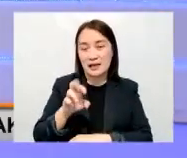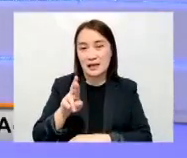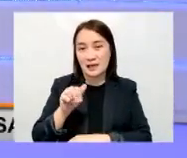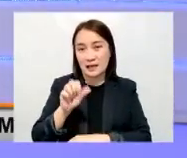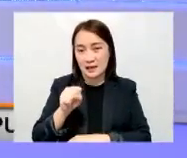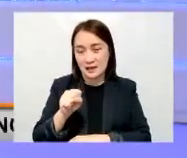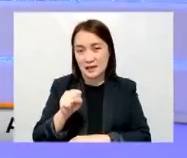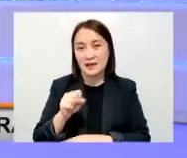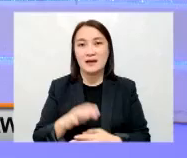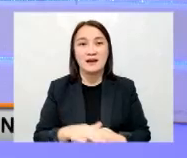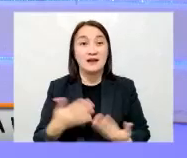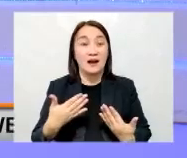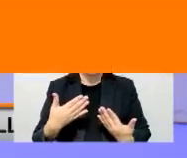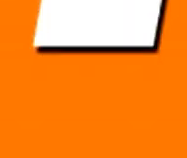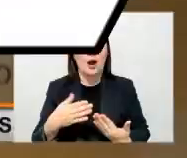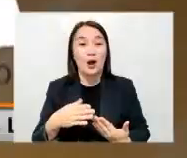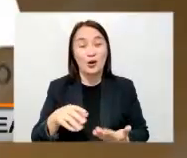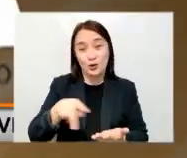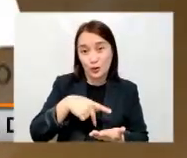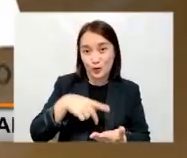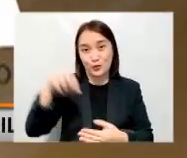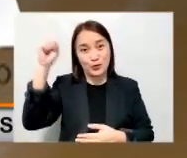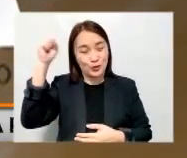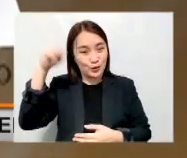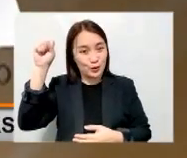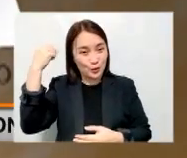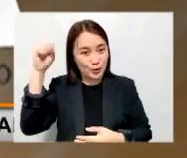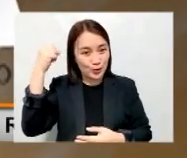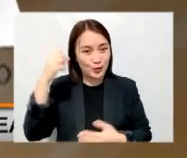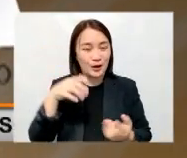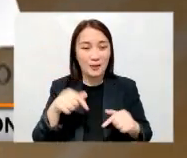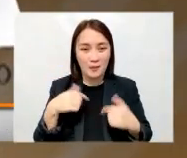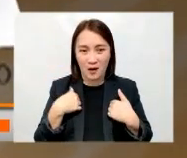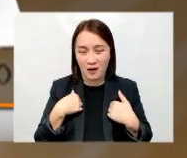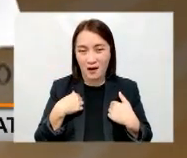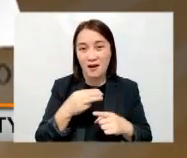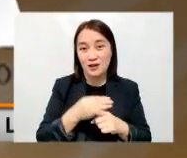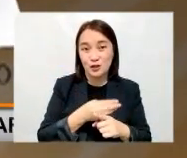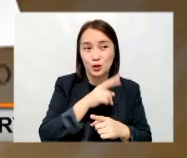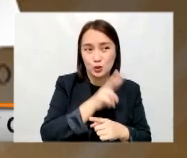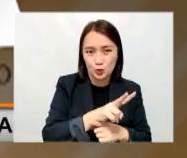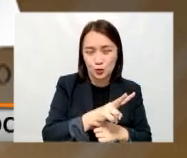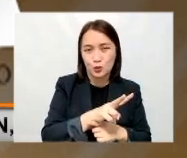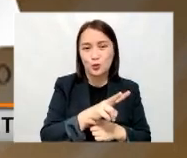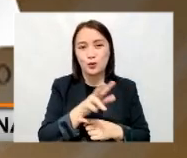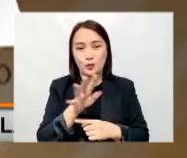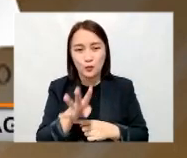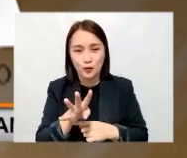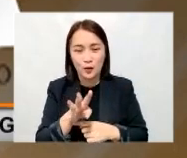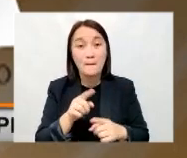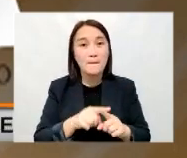ni Taylor Swift sa Singapore. March 2 hanggang March 4 lang sana ang concert niya sa SG next year.